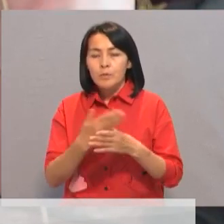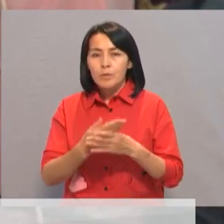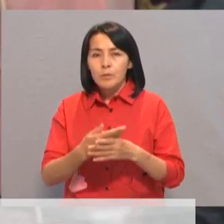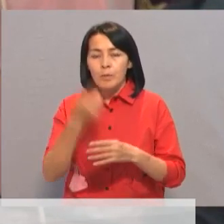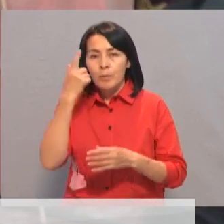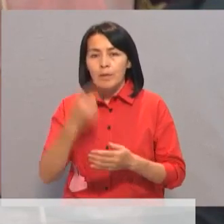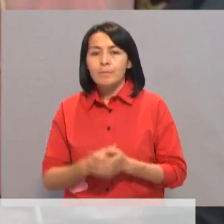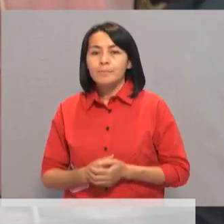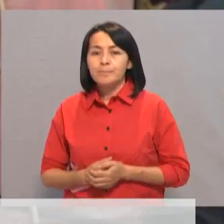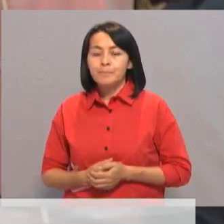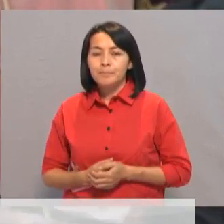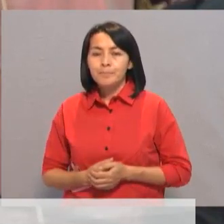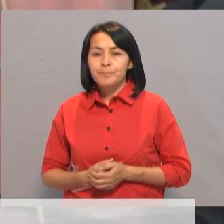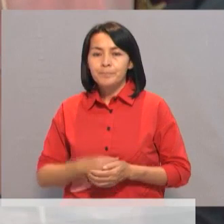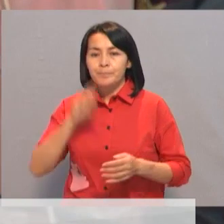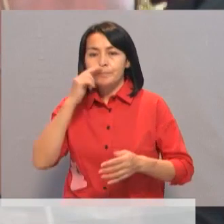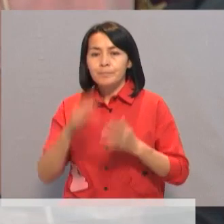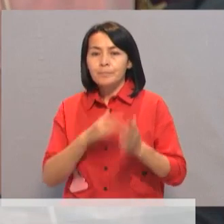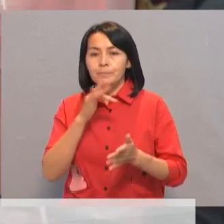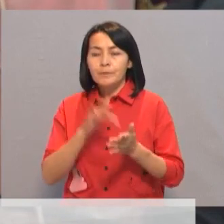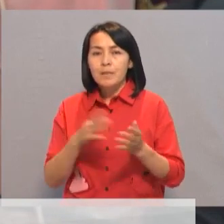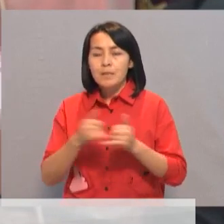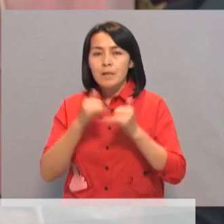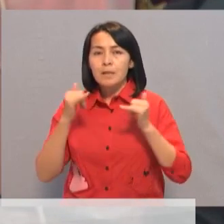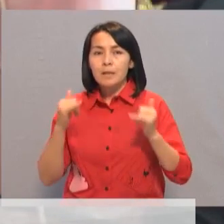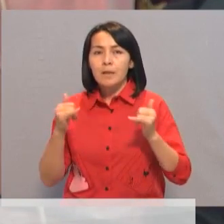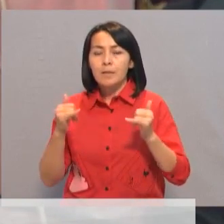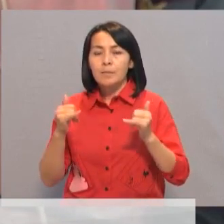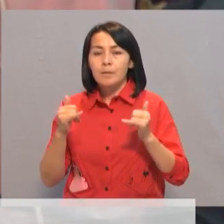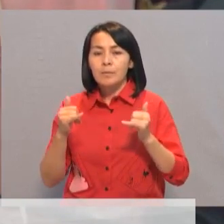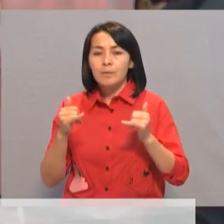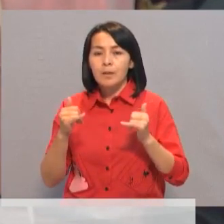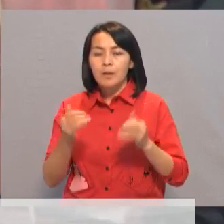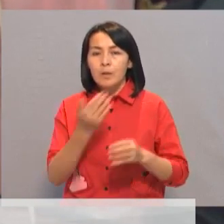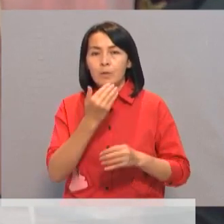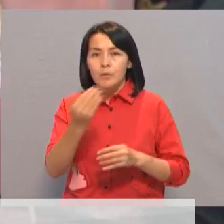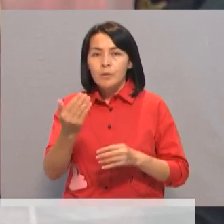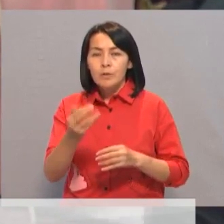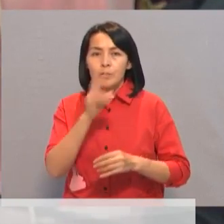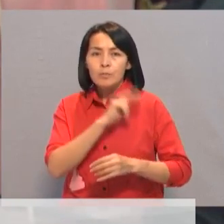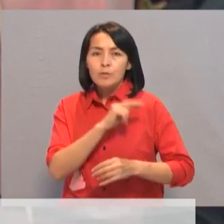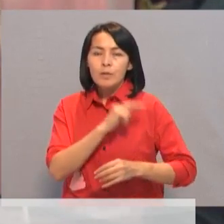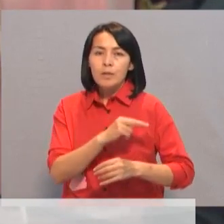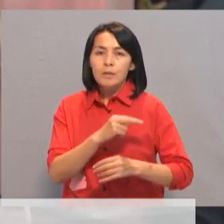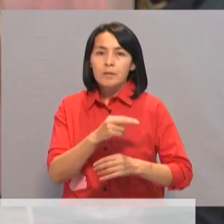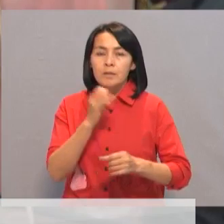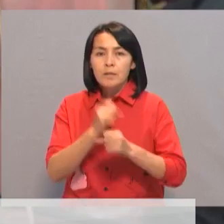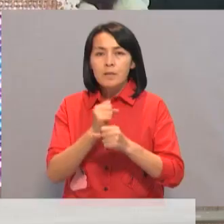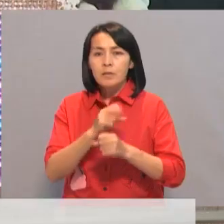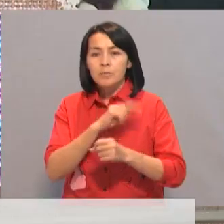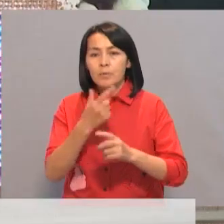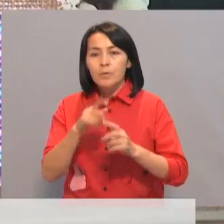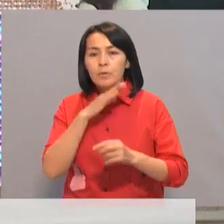ақтаған болар едік. Шымкент қаласын өркендеп дамуында өздеріңіздің қолтаңбаларыңызбен ерен еңбектеріңіз